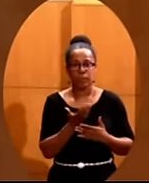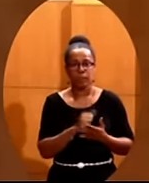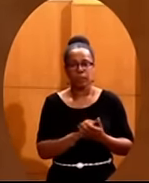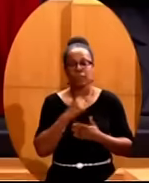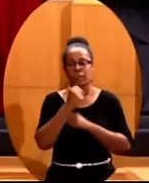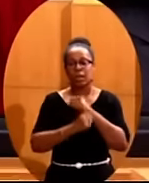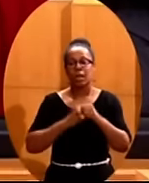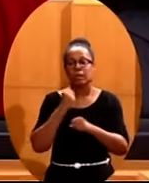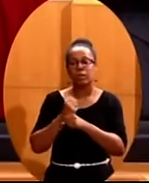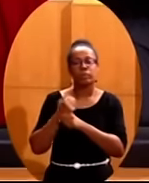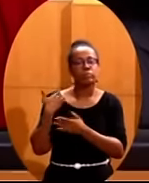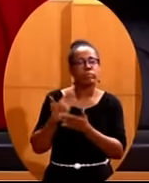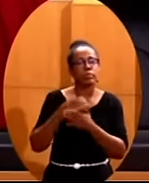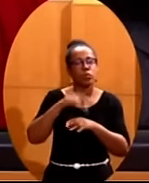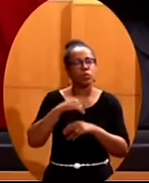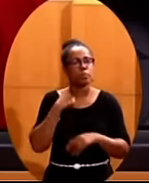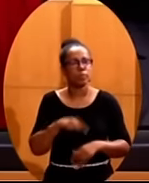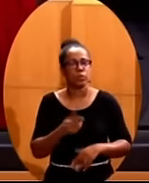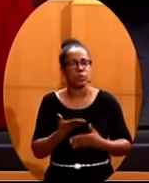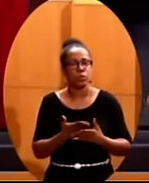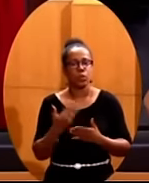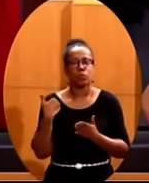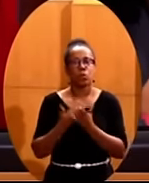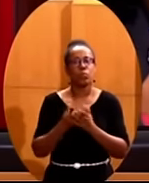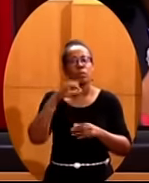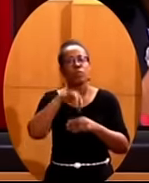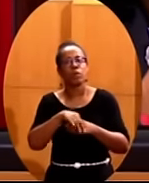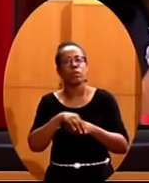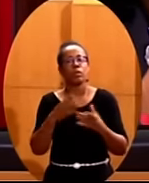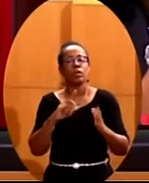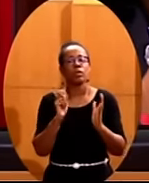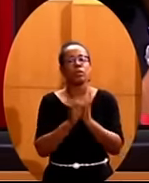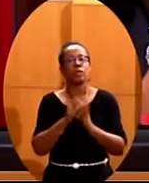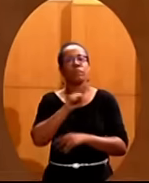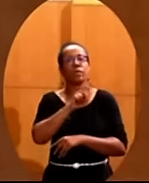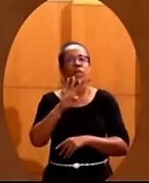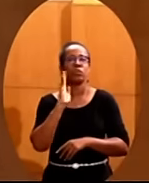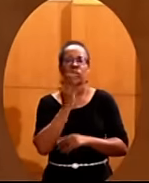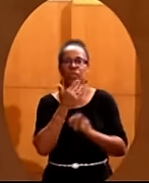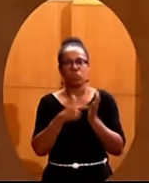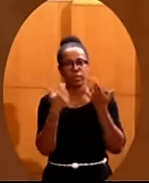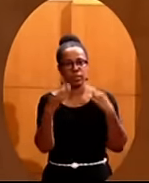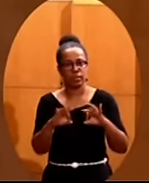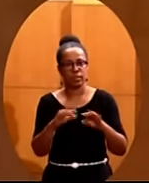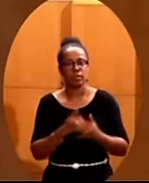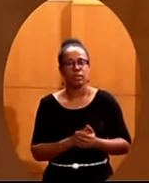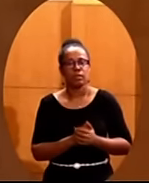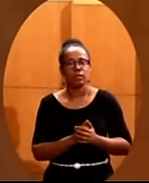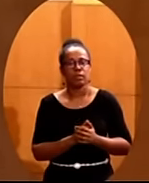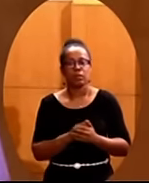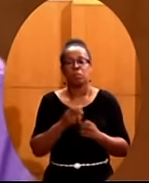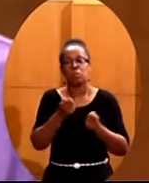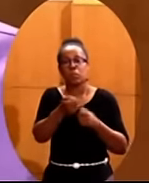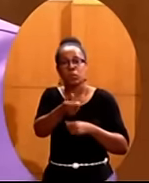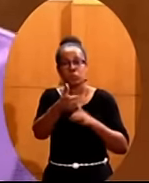années perdues depuis le vote des martiniica du 24 janvier 2010 bientôt